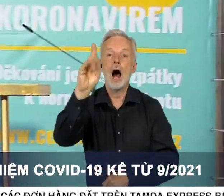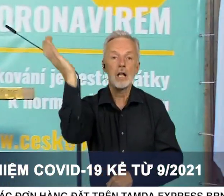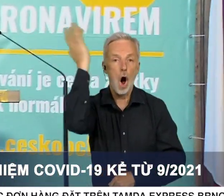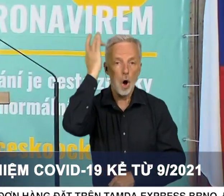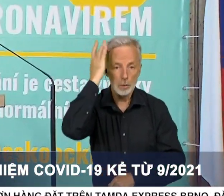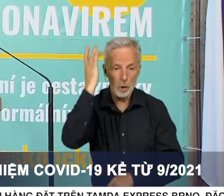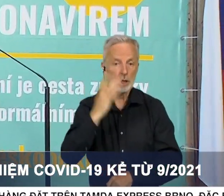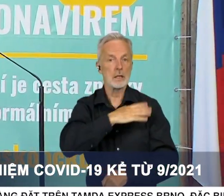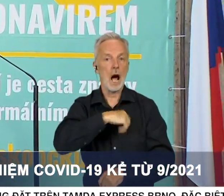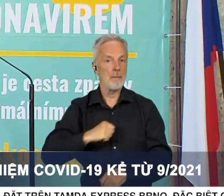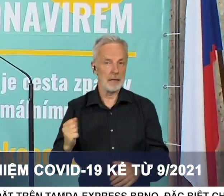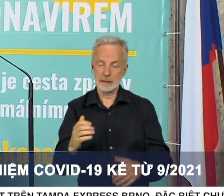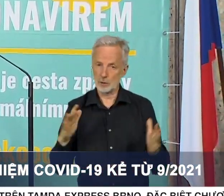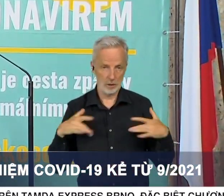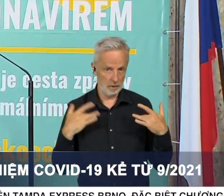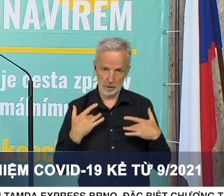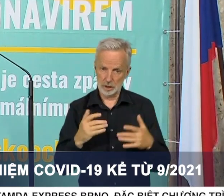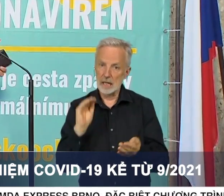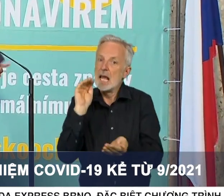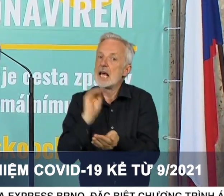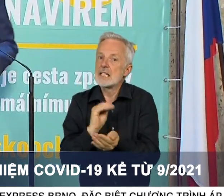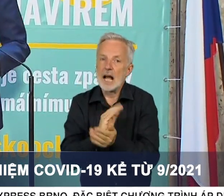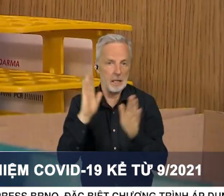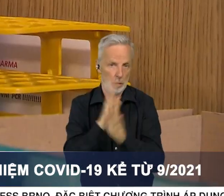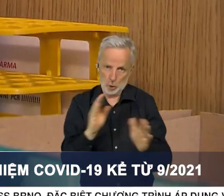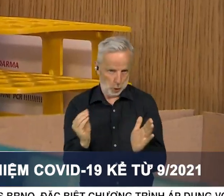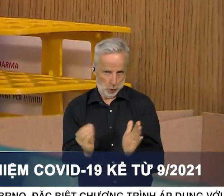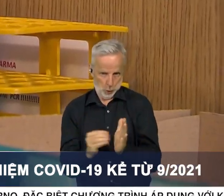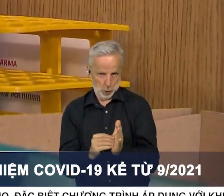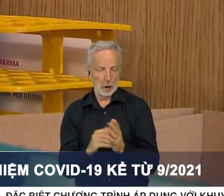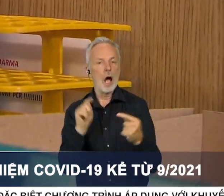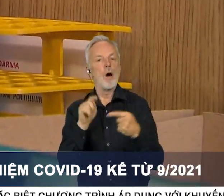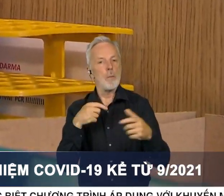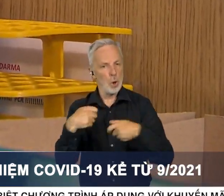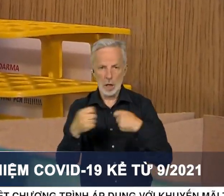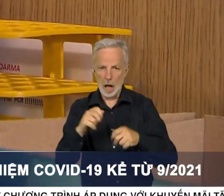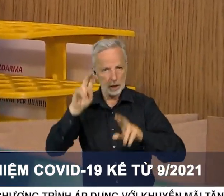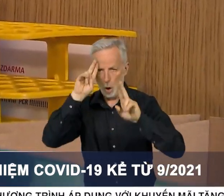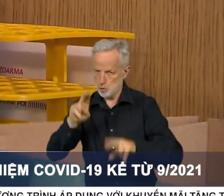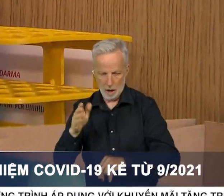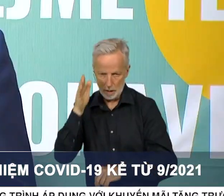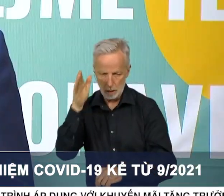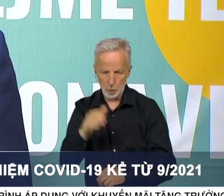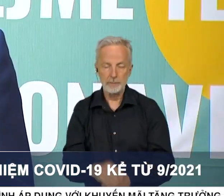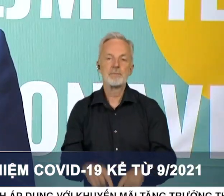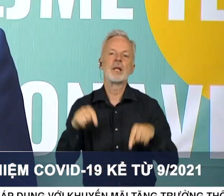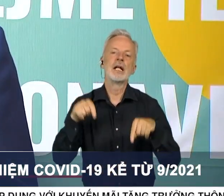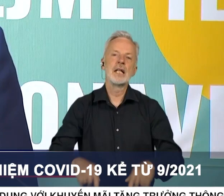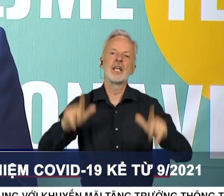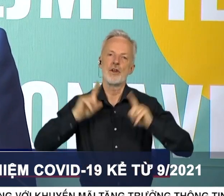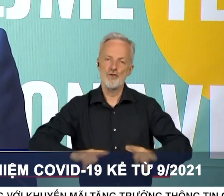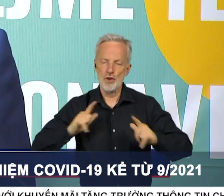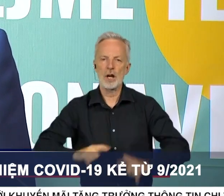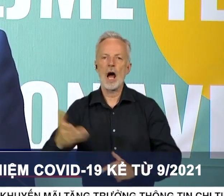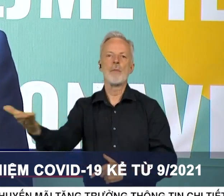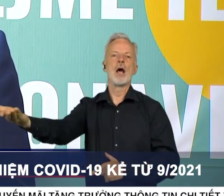nội các tính toán rằng tất cả các trẻ em trên 12 tuổi nếu muốn xét nghiệm thì đều phải tự chi trả từ tháng 9. Tuy nhiên, mức tuổi đã được nâng lên là từ